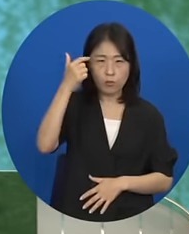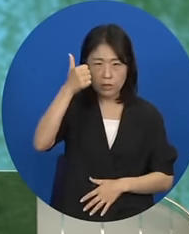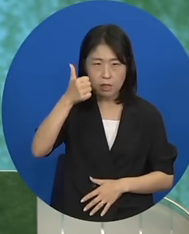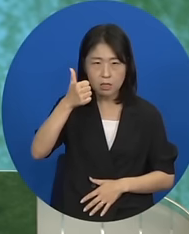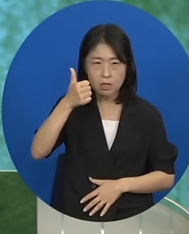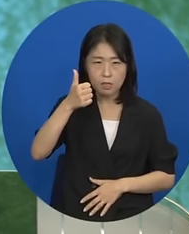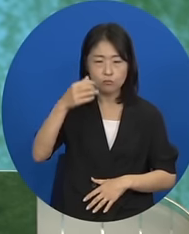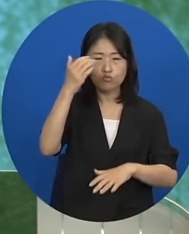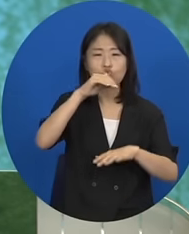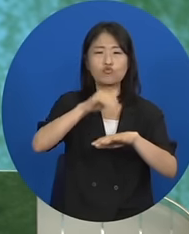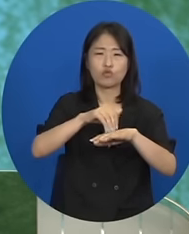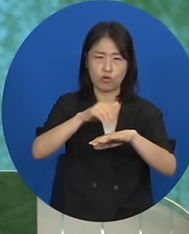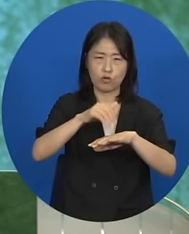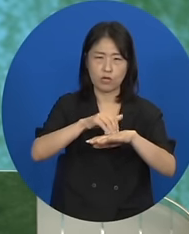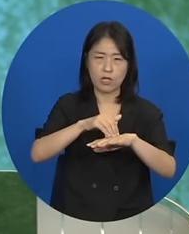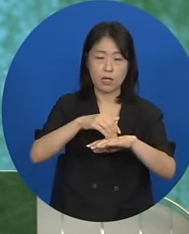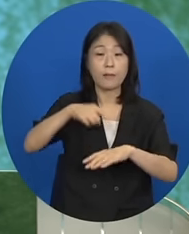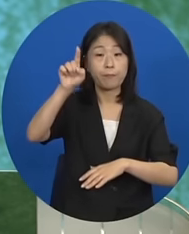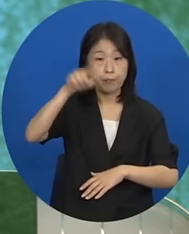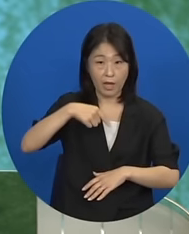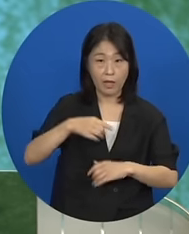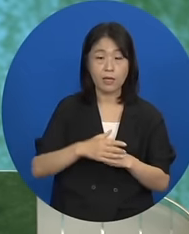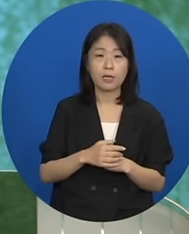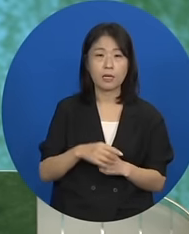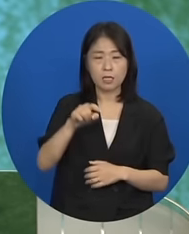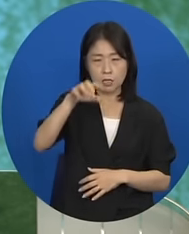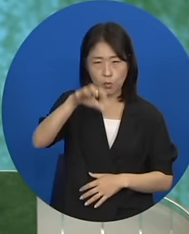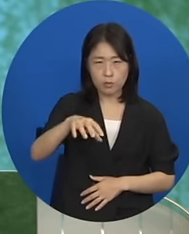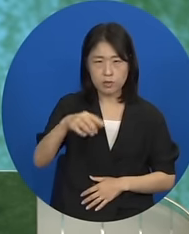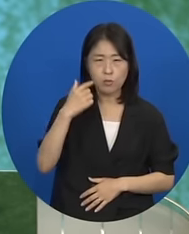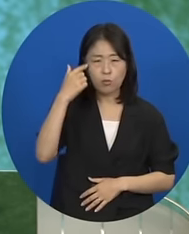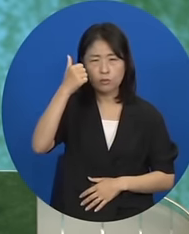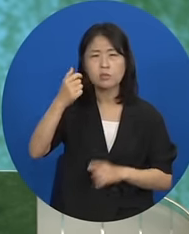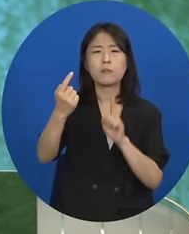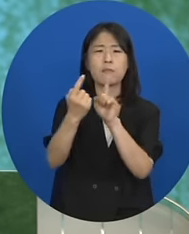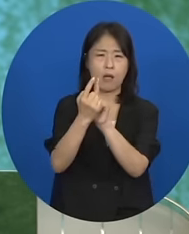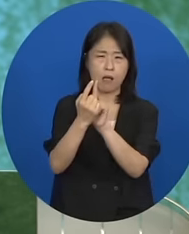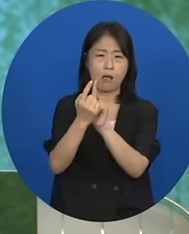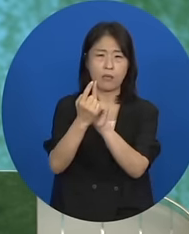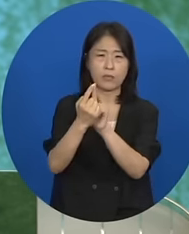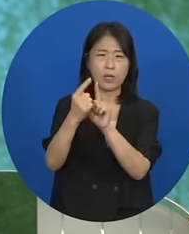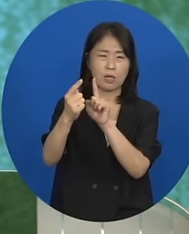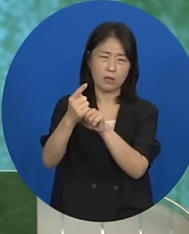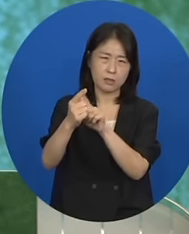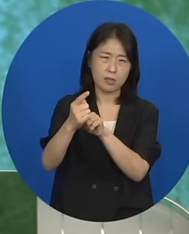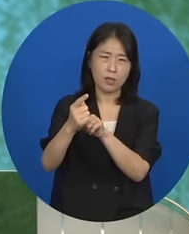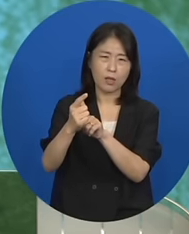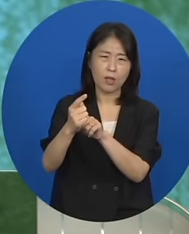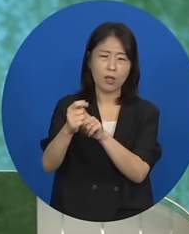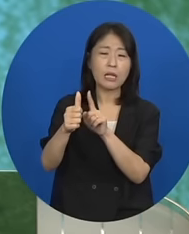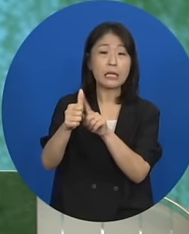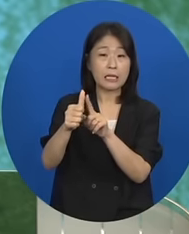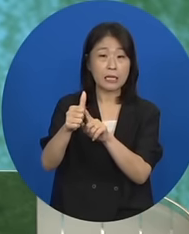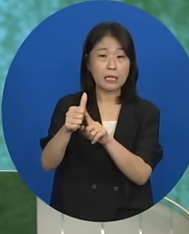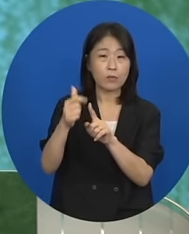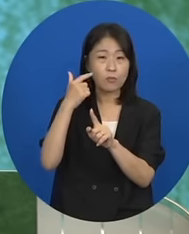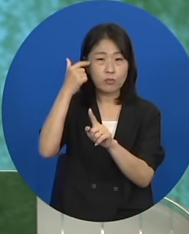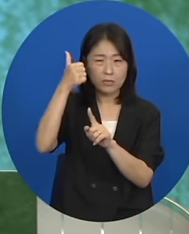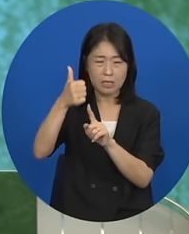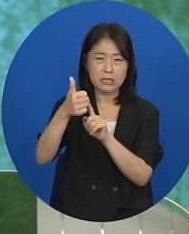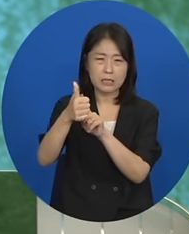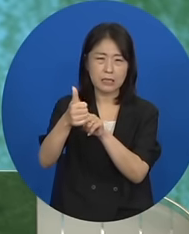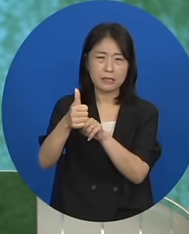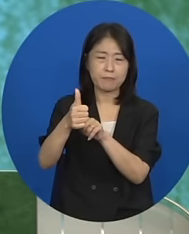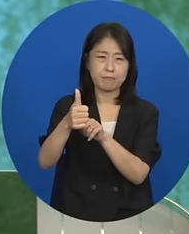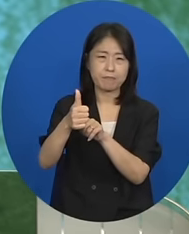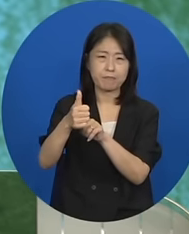수련에 다녔습니다 거기 한 목사님을 만났어요 목회를 하다가 실패하신 분이에요 그러다 지금 참 어렵게 목회를 하신 분인데 이런 얘기를 하시는